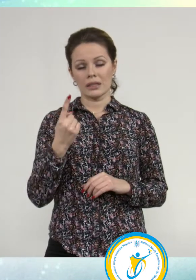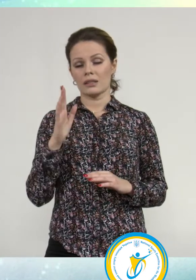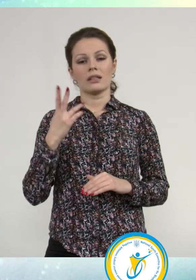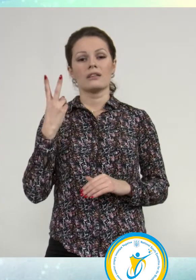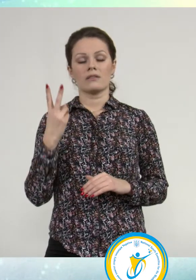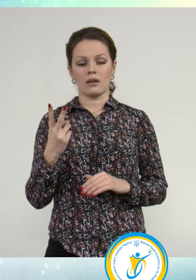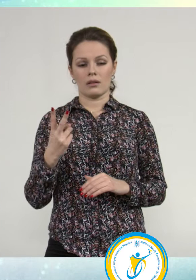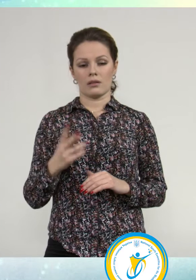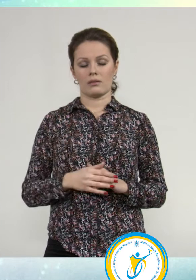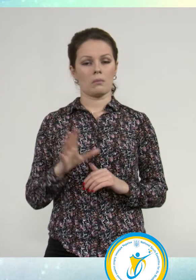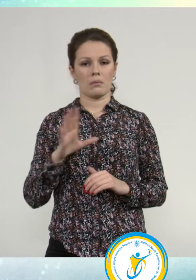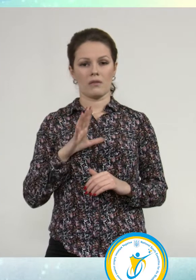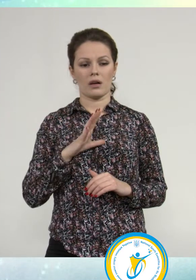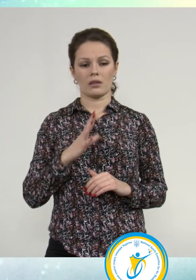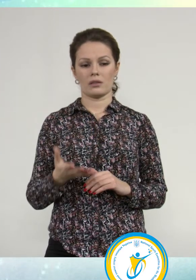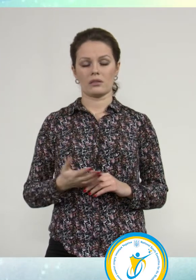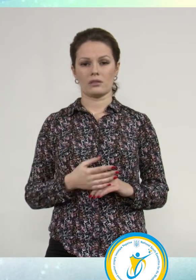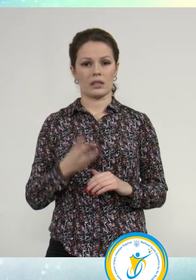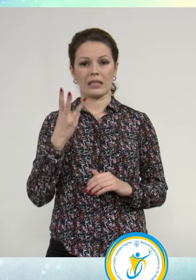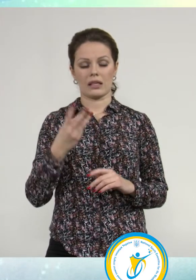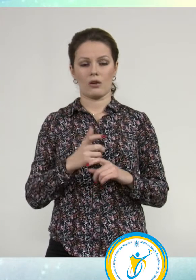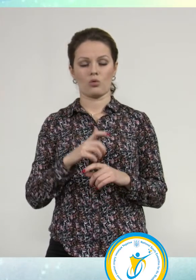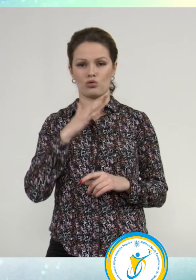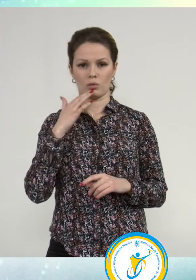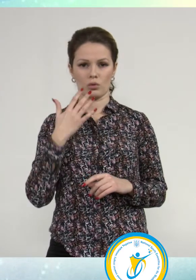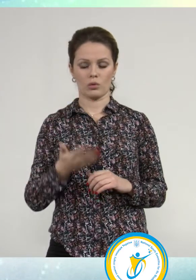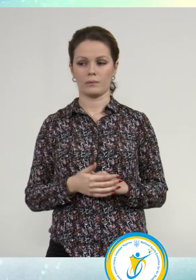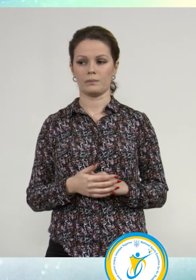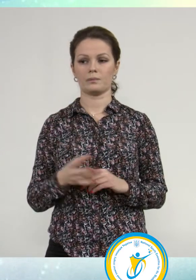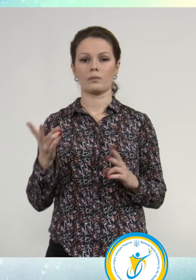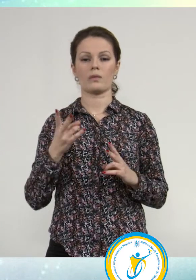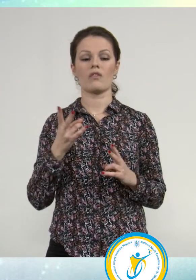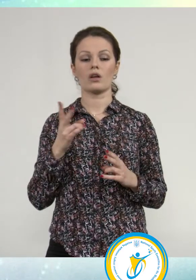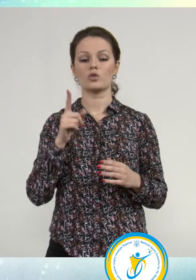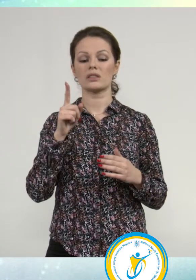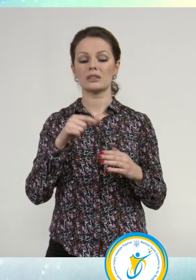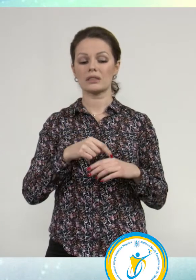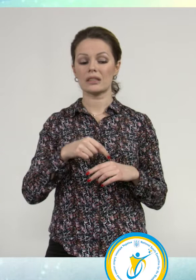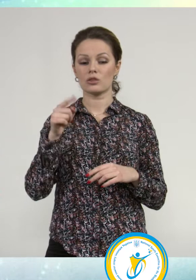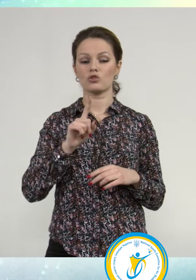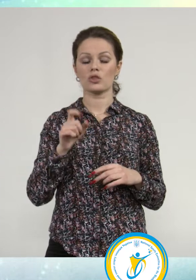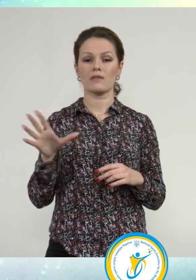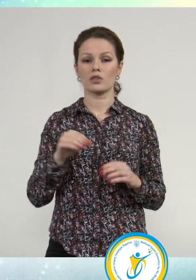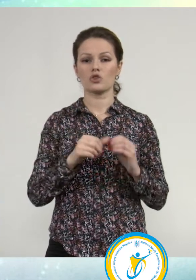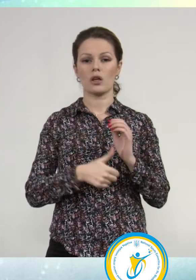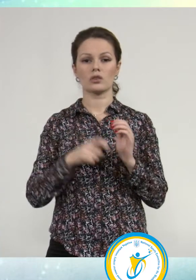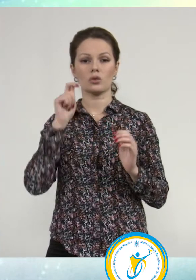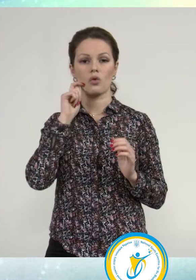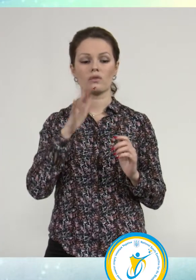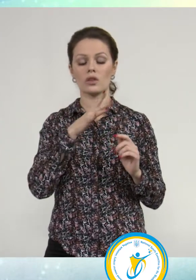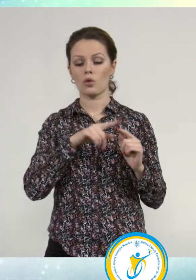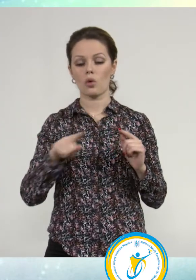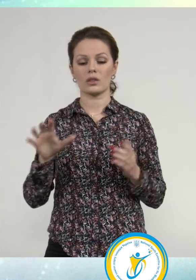ну, ще буває, ну, 4-3 – це дуже багато. Варто зазначити, що за всі 16 років, відколи Лук'яненко виступає